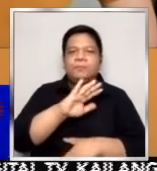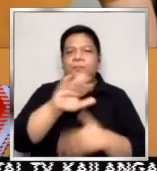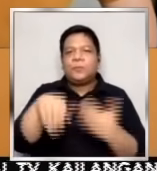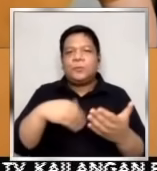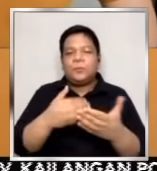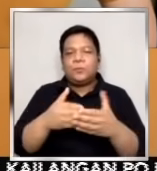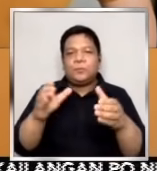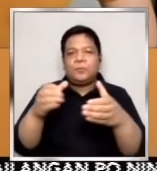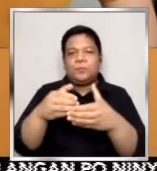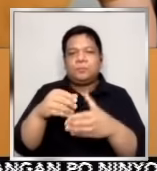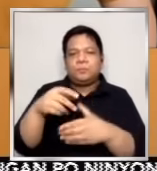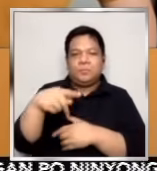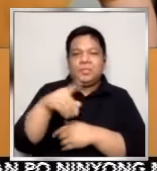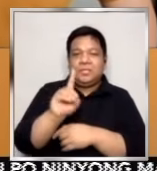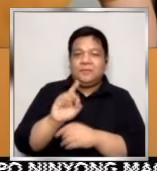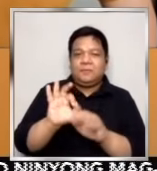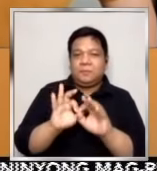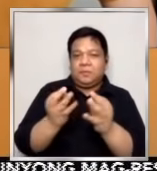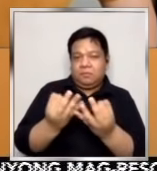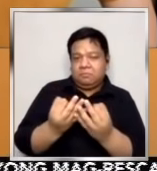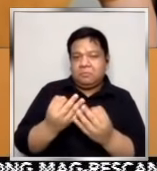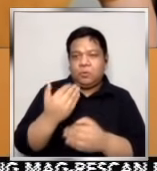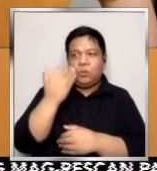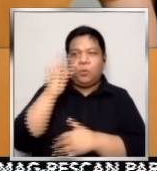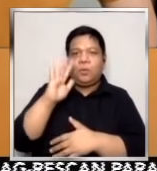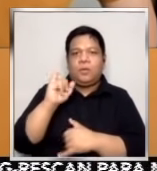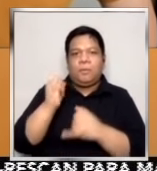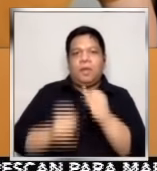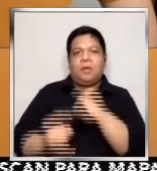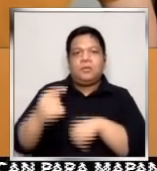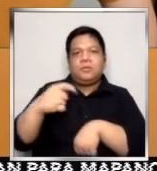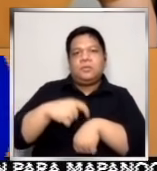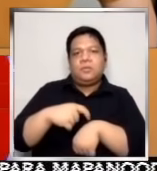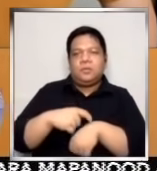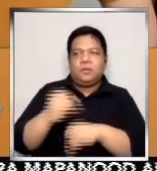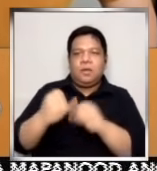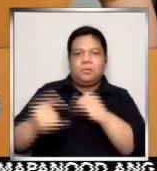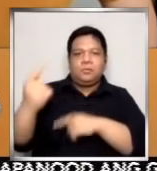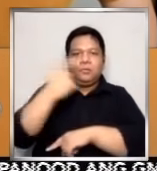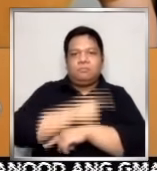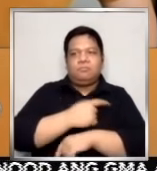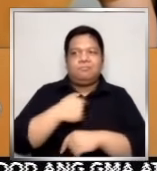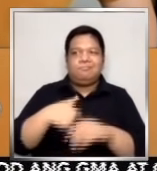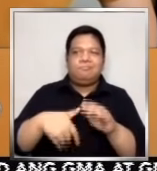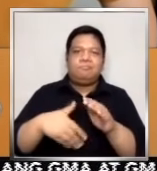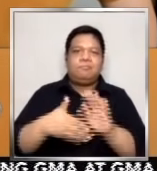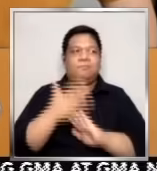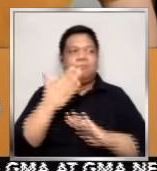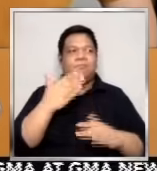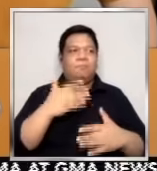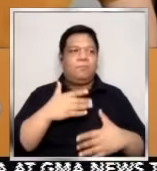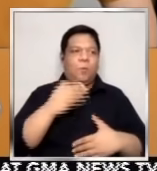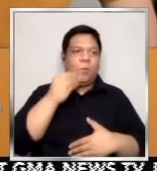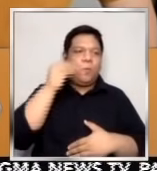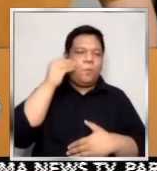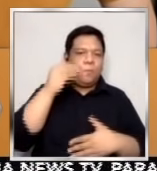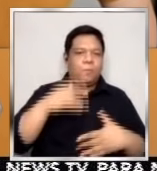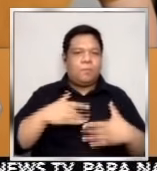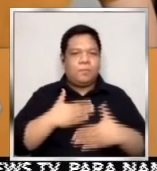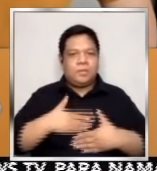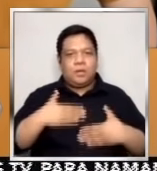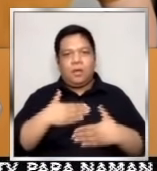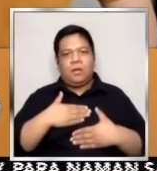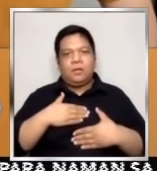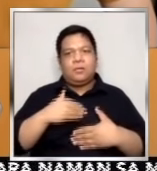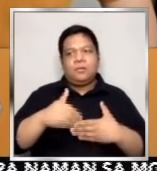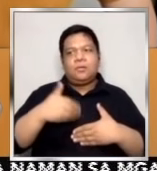na hindi ko po alam na yun na po pala yung last taping day. Umuwi pa po ako ng masaya, excited pa sa next taping day. Kasi ang mangyayari